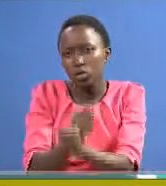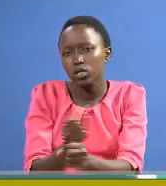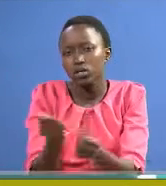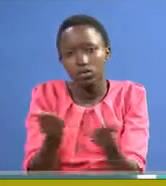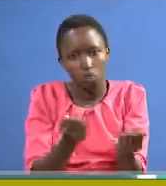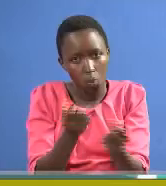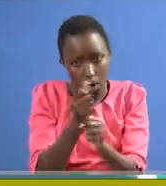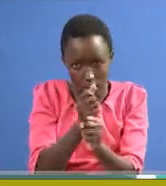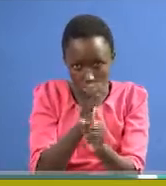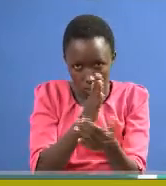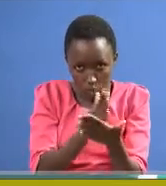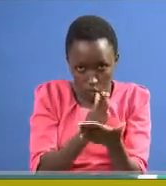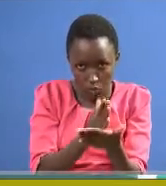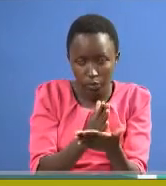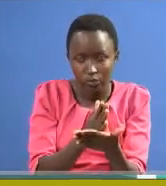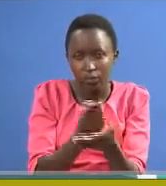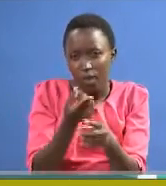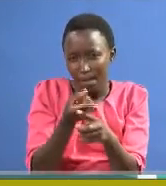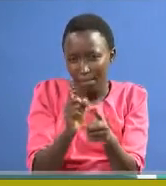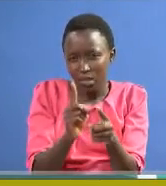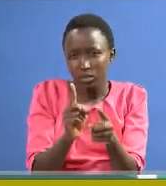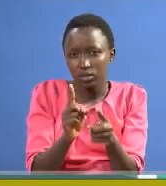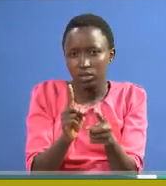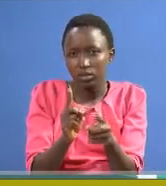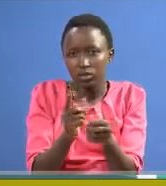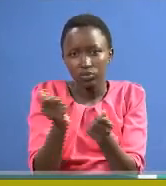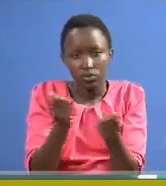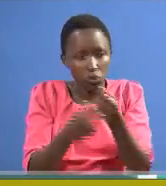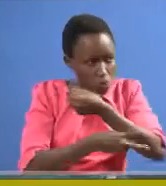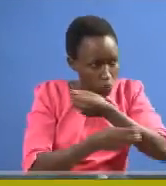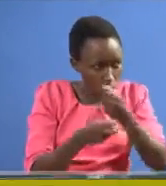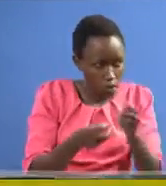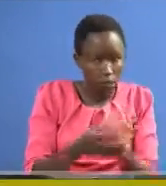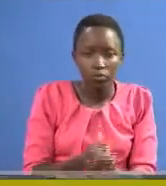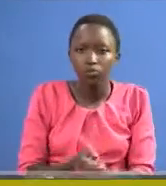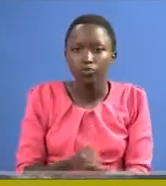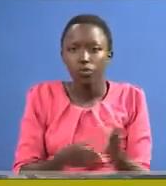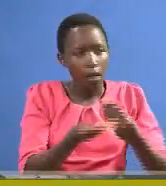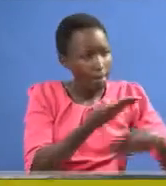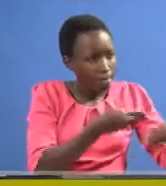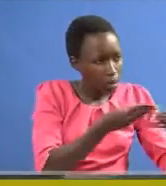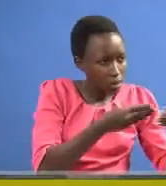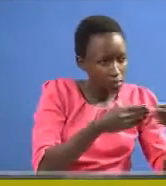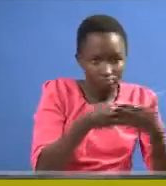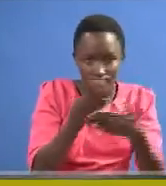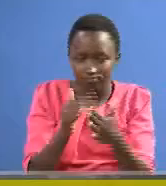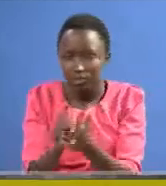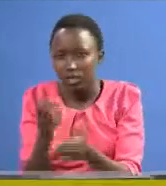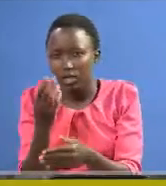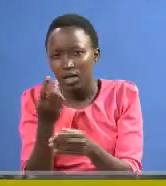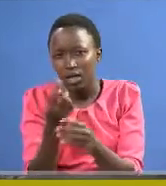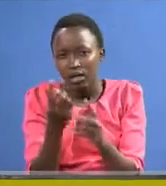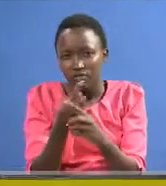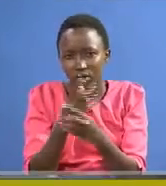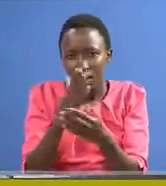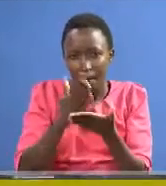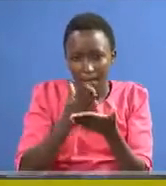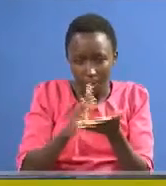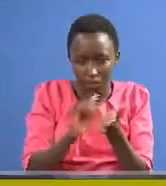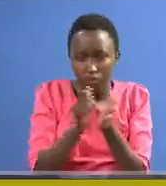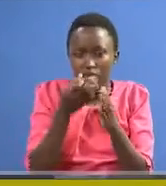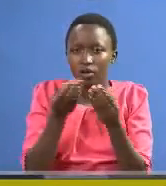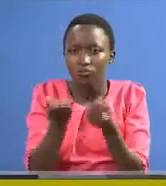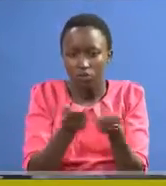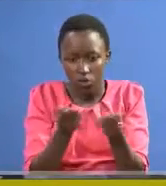and they are working but still vehicles are being stolen. Biashara ya kuuza vipuri vya magari imenoga mno, jambo